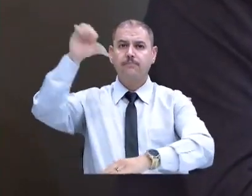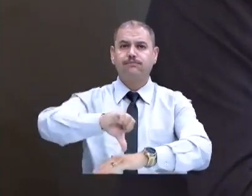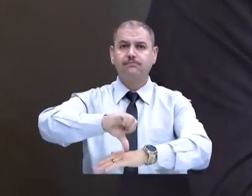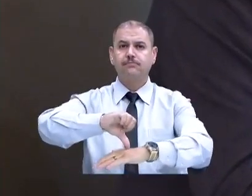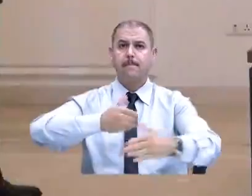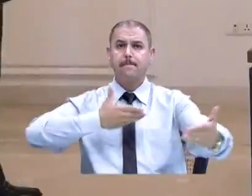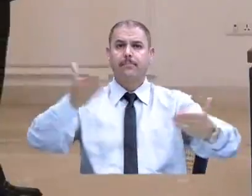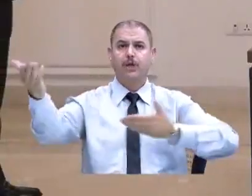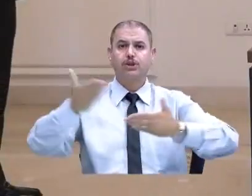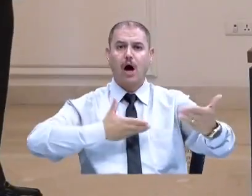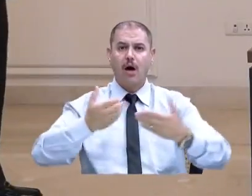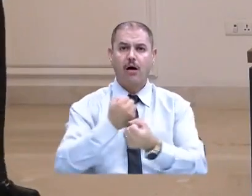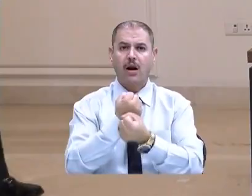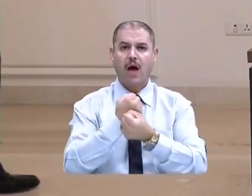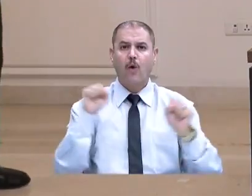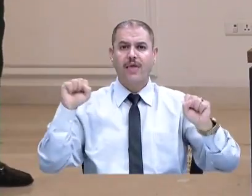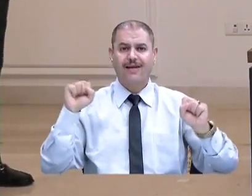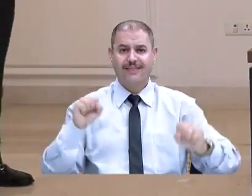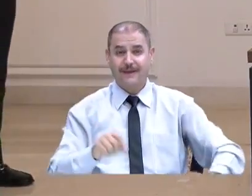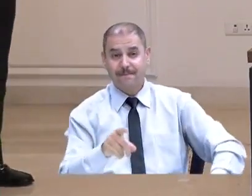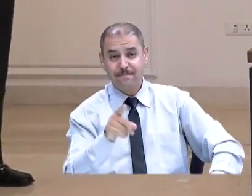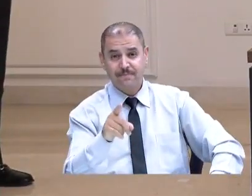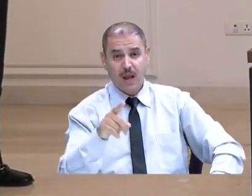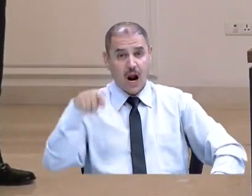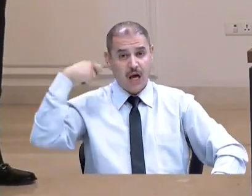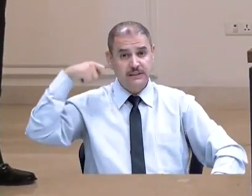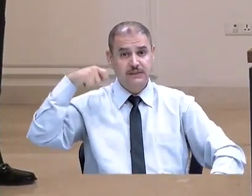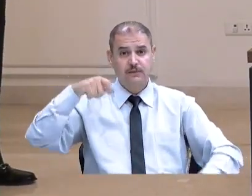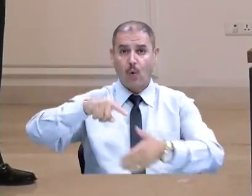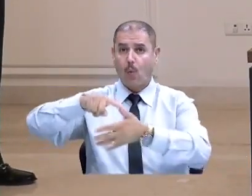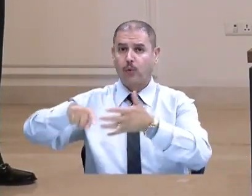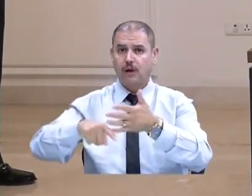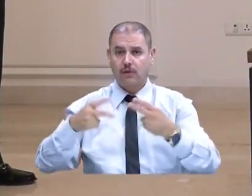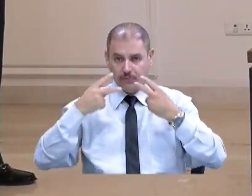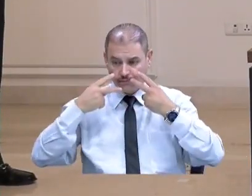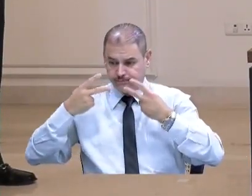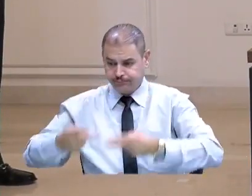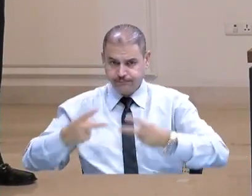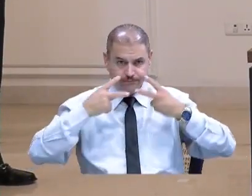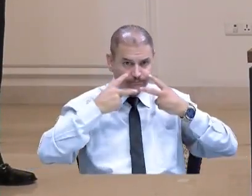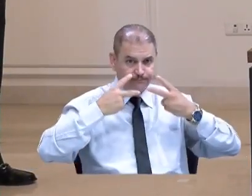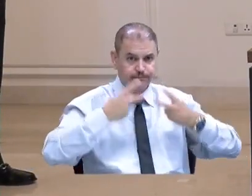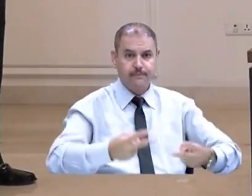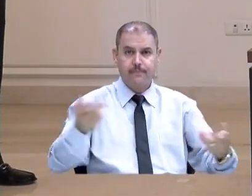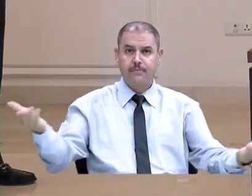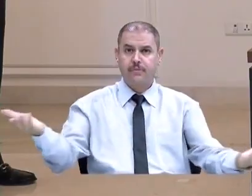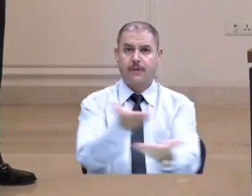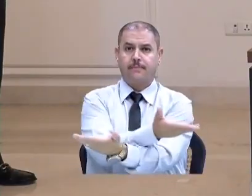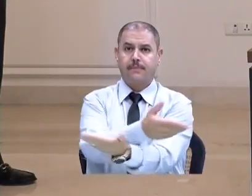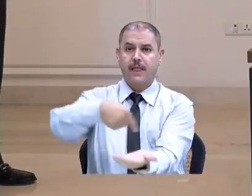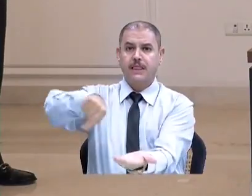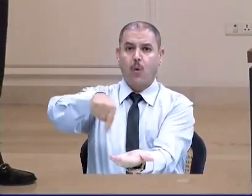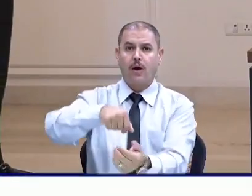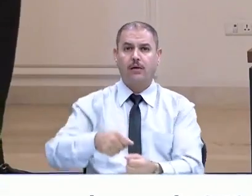وسلاسل الامداد وقعت بحضور رئيس الوزراء الدكتور جعفر حسان اتفاقيه للتطوير والاداره المشتركه لميناء